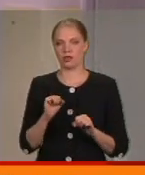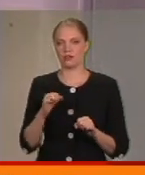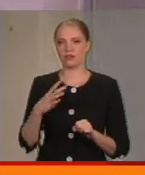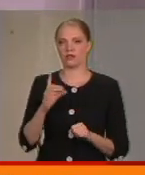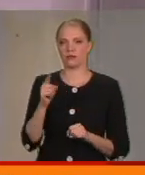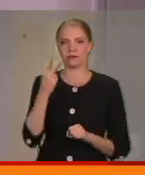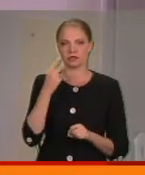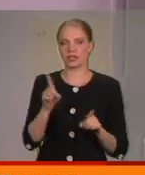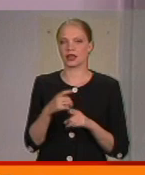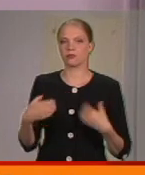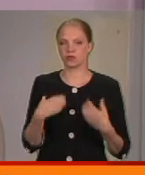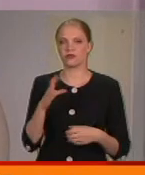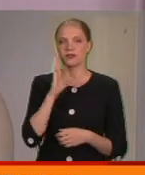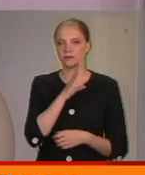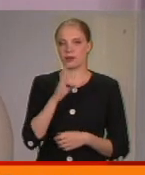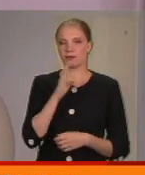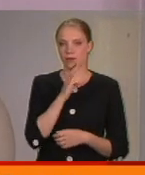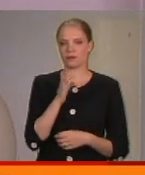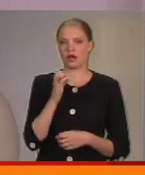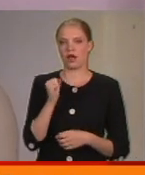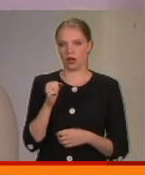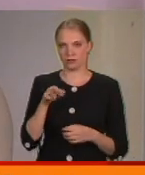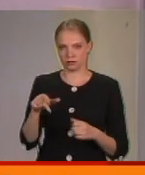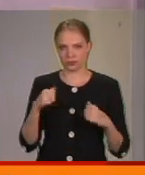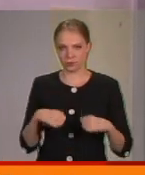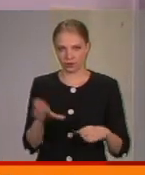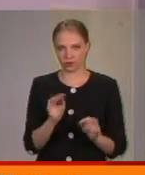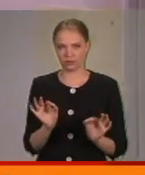такого. А то она всегда так переживает, мама, мама. Пошла спокойно, да.